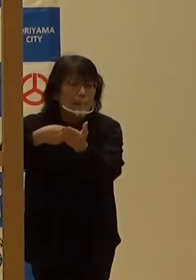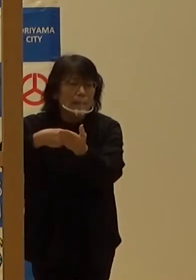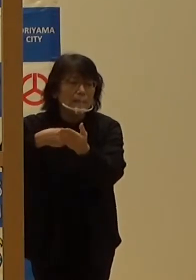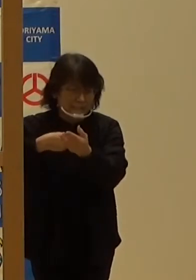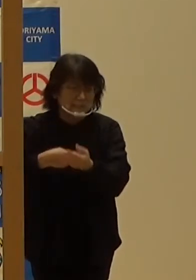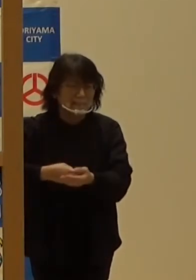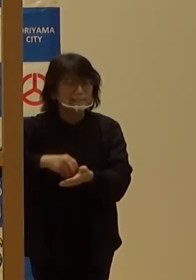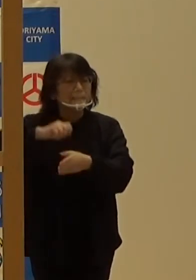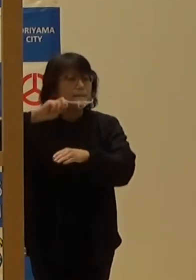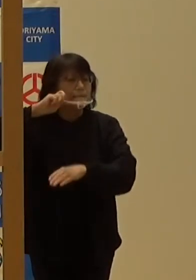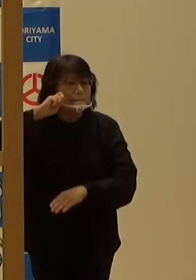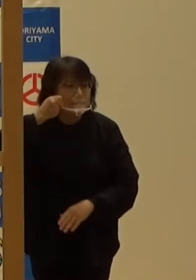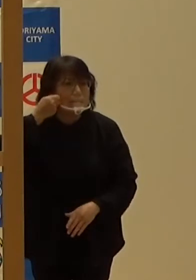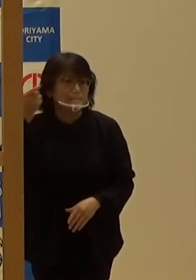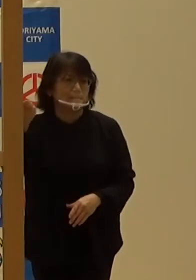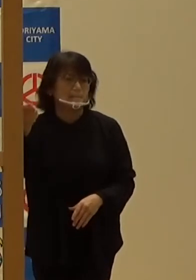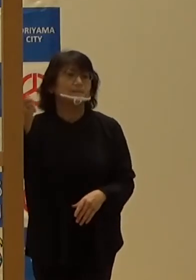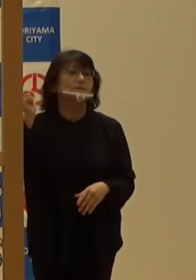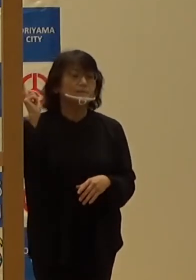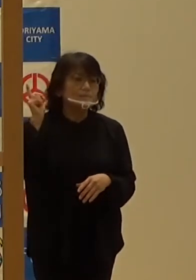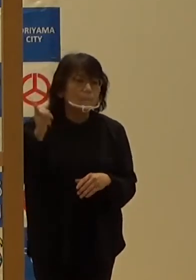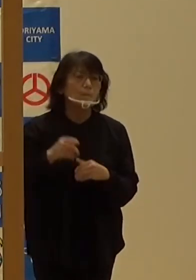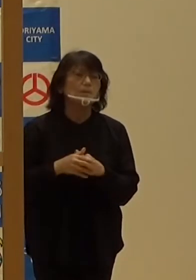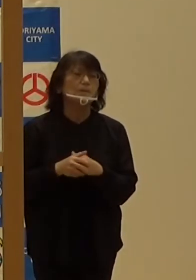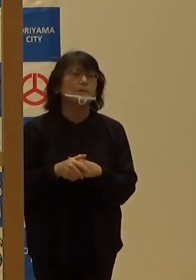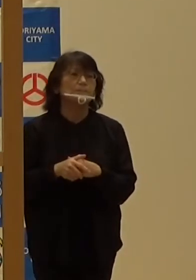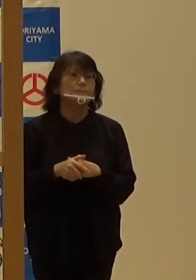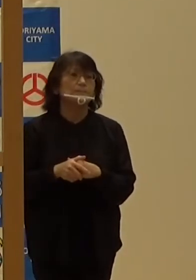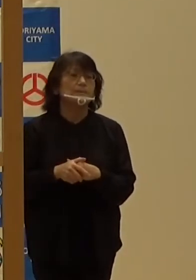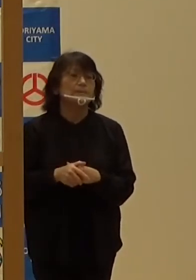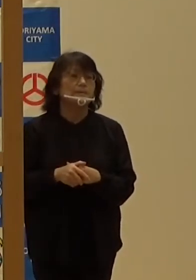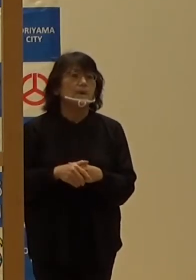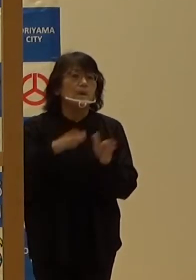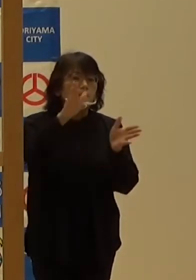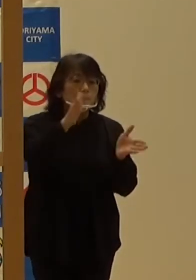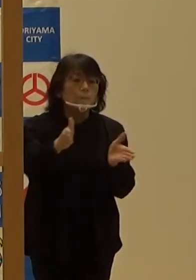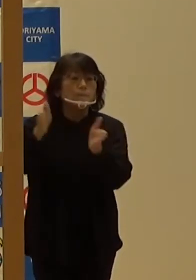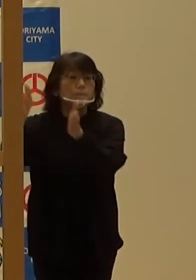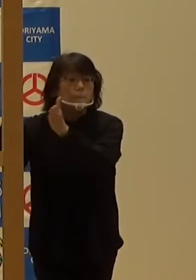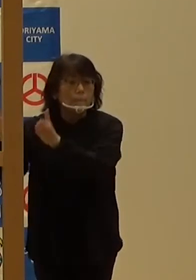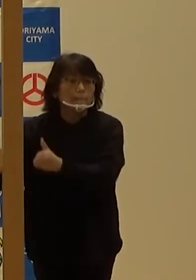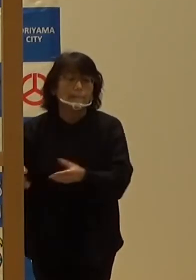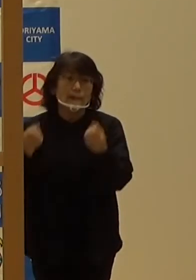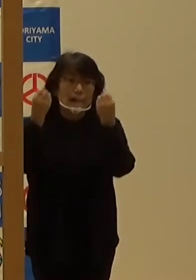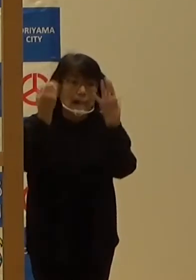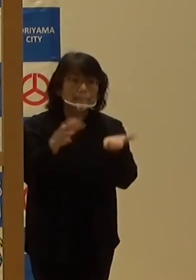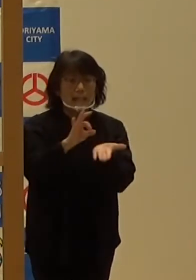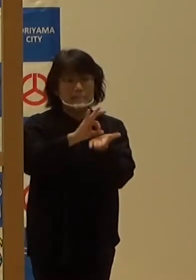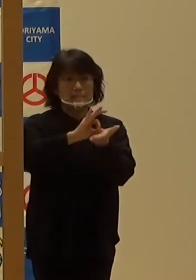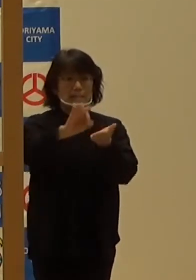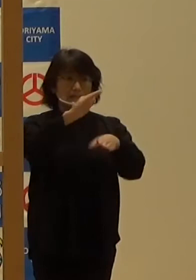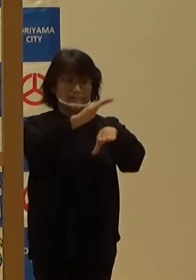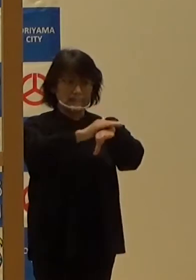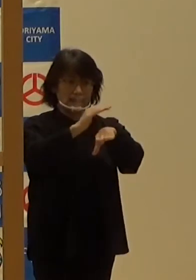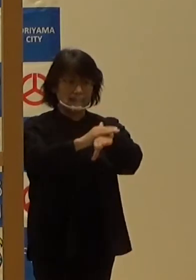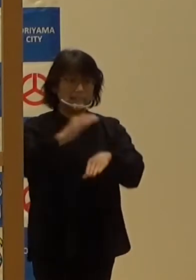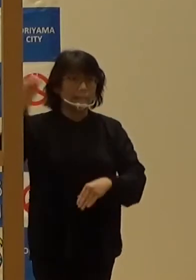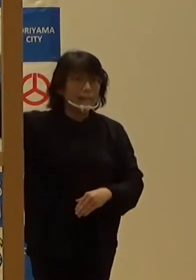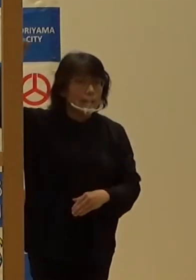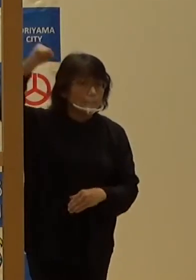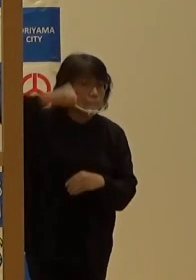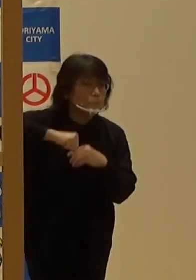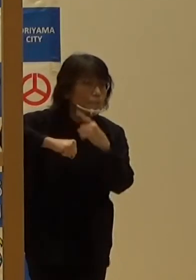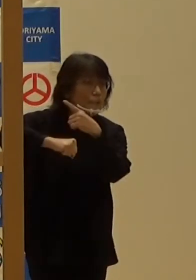ねあえて新しい使い方をしてもいいよということが認められましたので、これ幸い